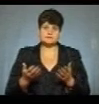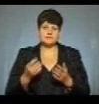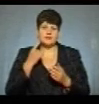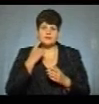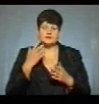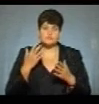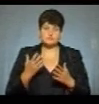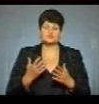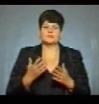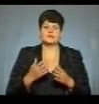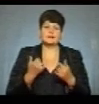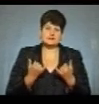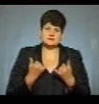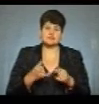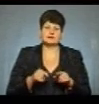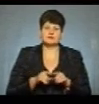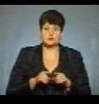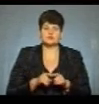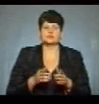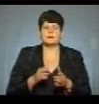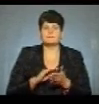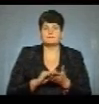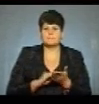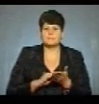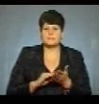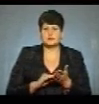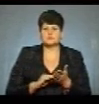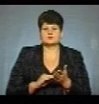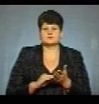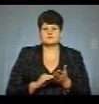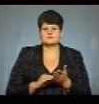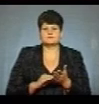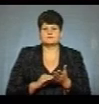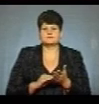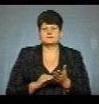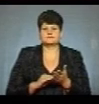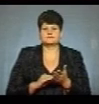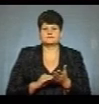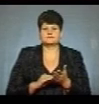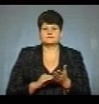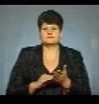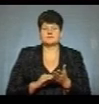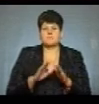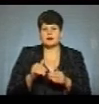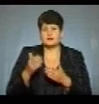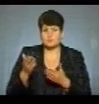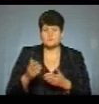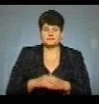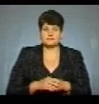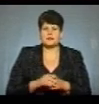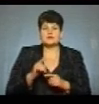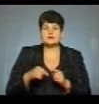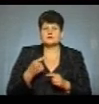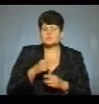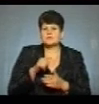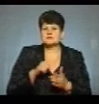почули, але наразі вам також пишуть, що дякують за роботу. Лінія 102 працює, можна на неї перезвонити. Так, передамо. Наступне запитання